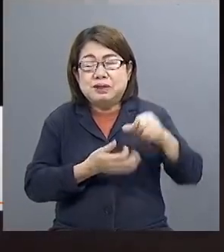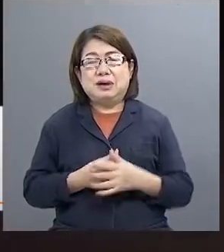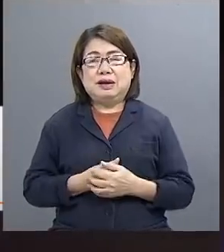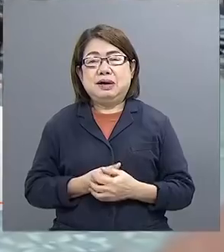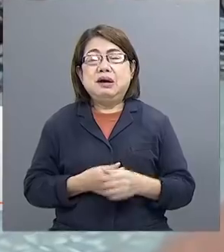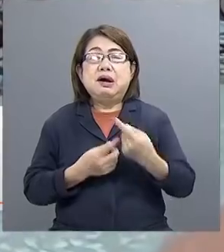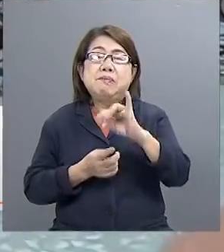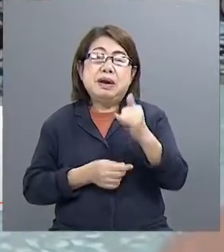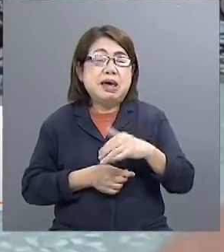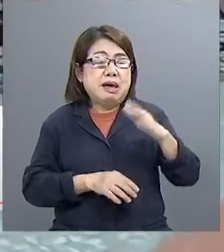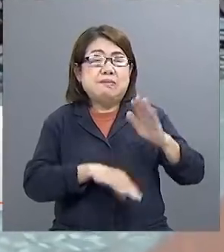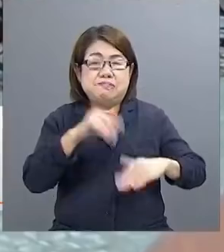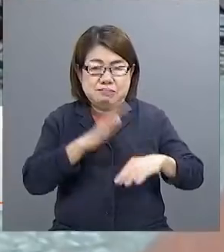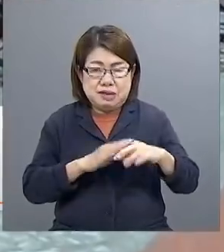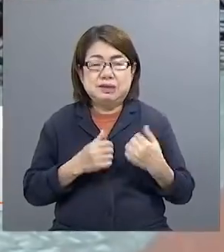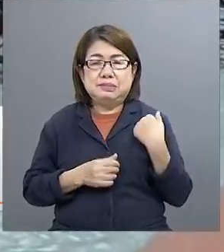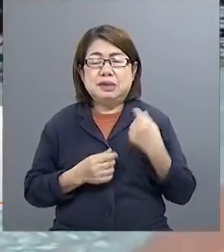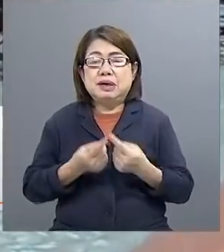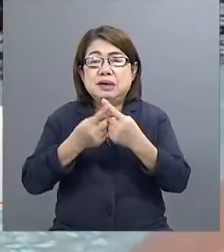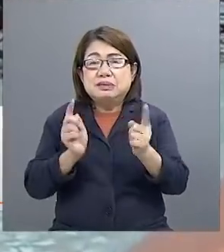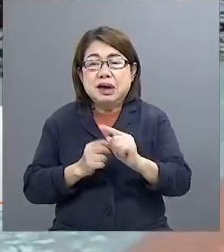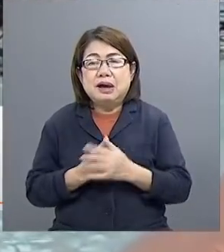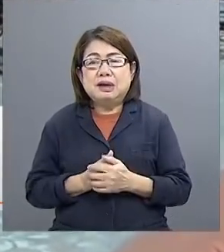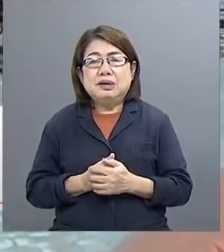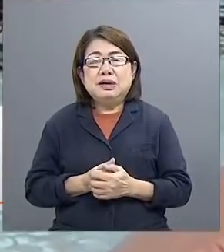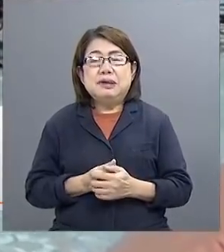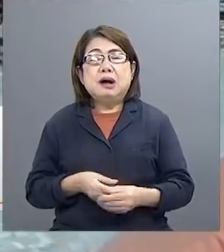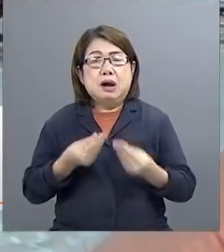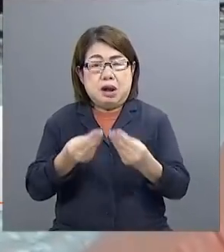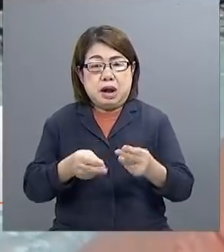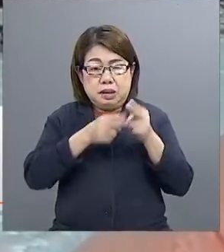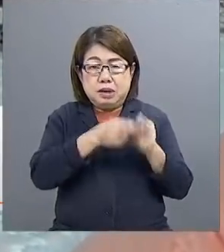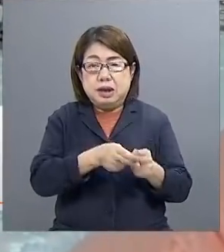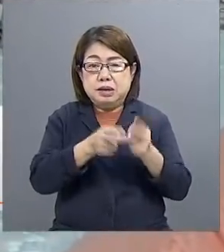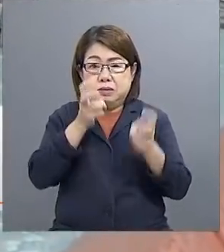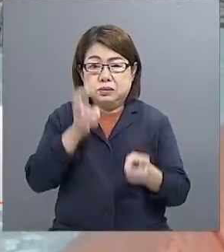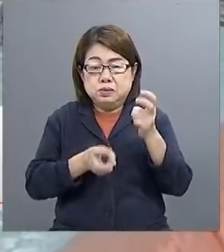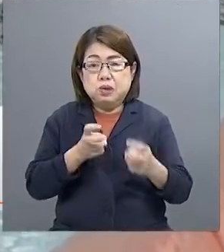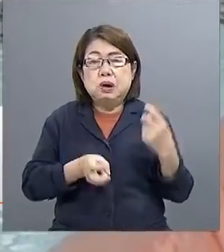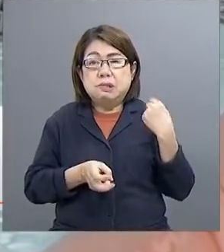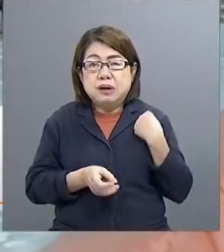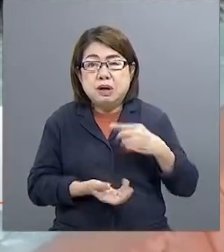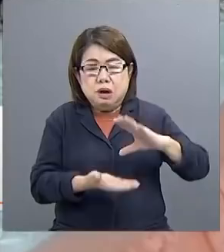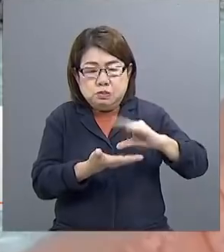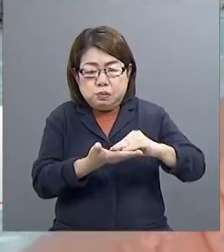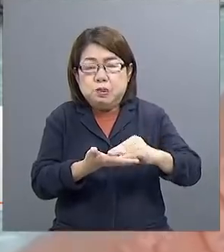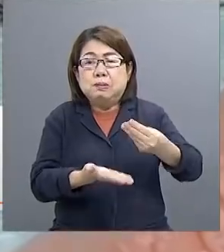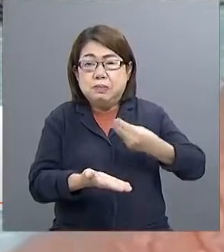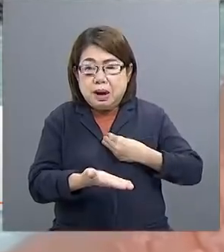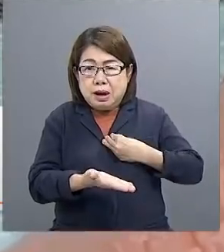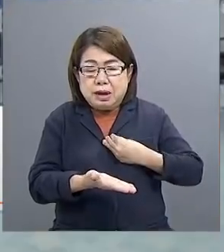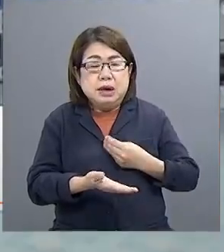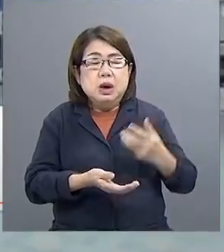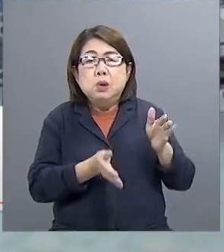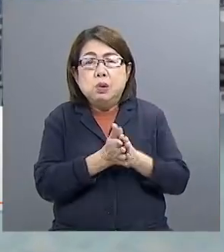ทันได้ไงอันนี้คือนอกจากจะแจกจ่ายเจอกับออยแล้วแจกหน้ากากให้ด้วยก็เออแล้วก็ถือว่าอันนี้